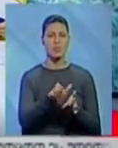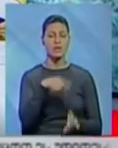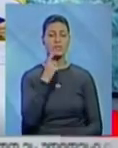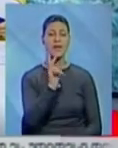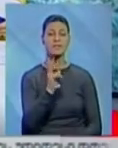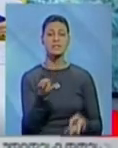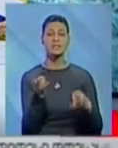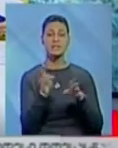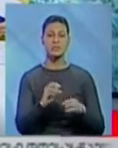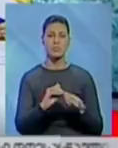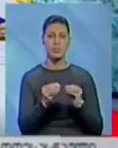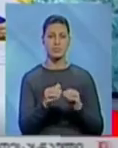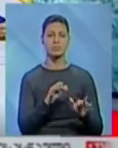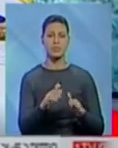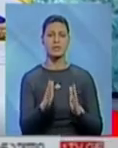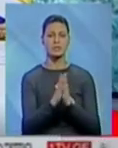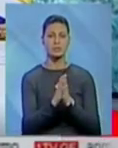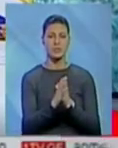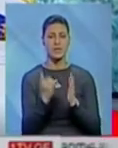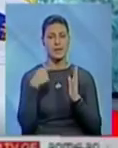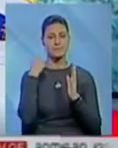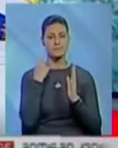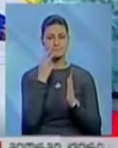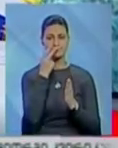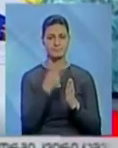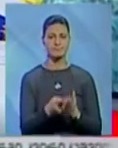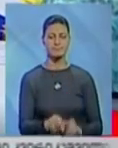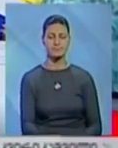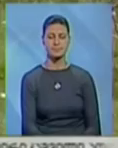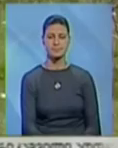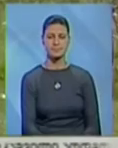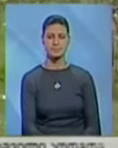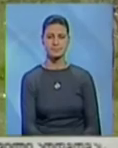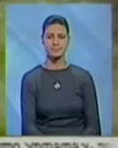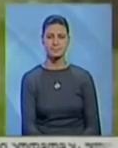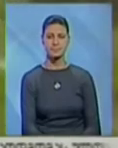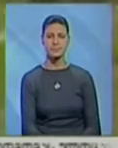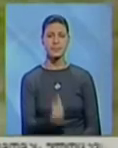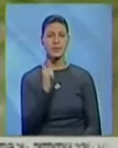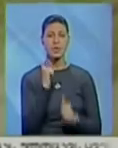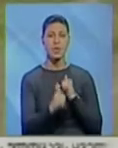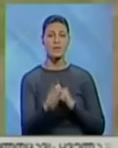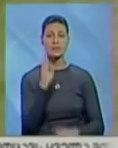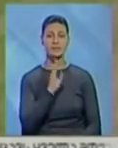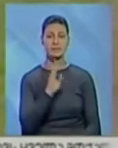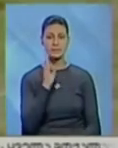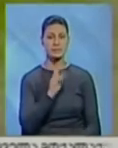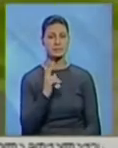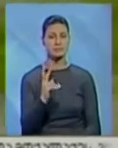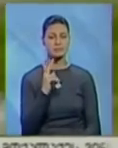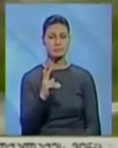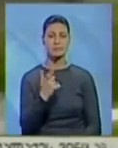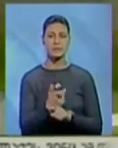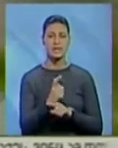ვინც დარჩნენ პრობლემის მოგვარებას ითხოვენ. ნინო ფისაძის რეპორტაჟი. ოველ დილით უყურებთ მტკვარს, ძალიან არის ადიდებული